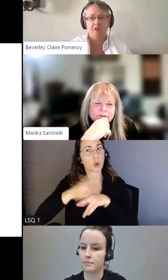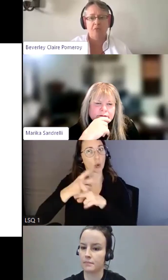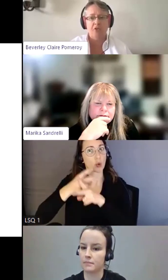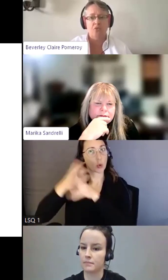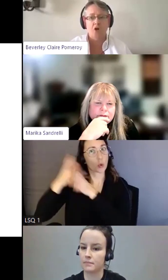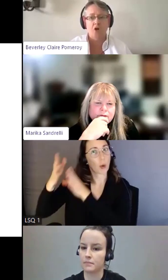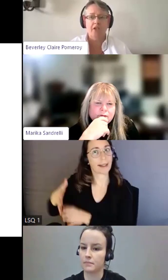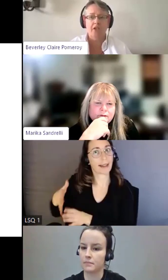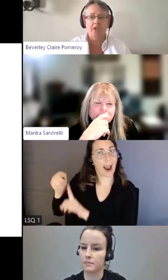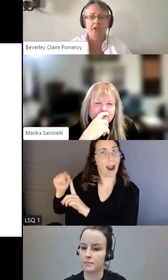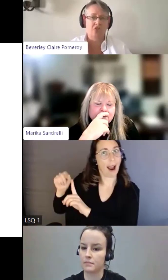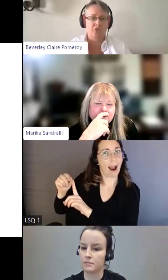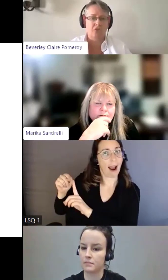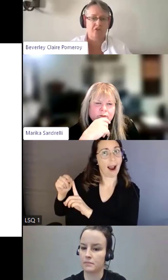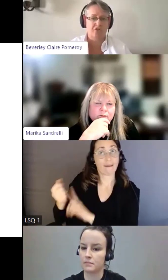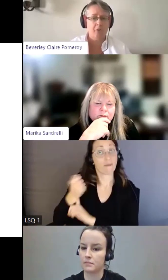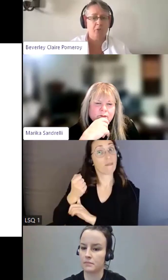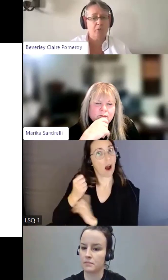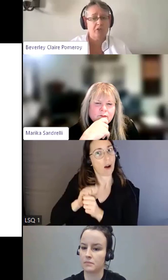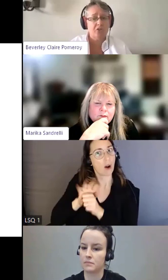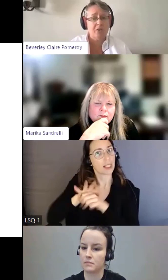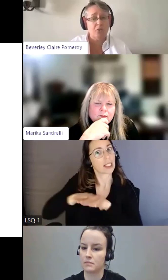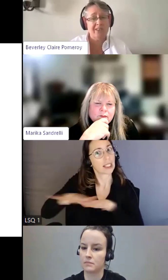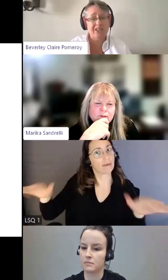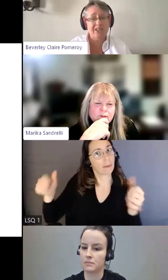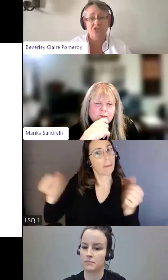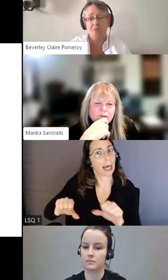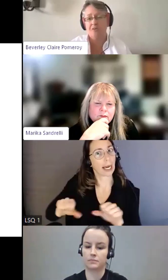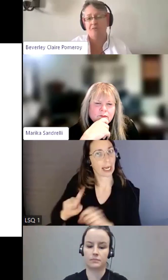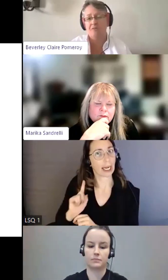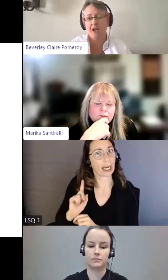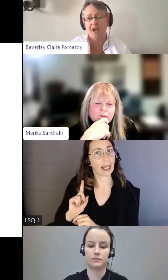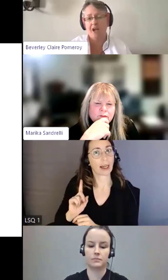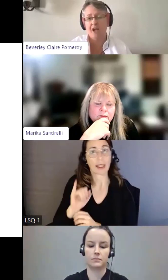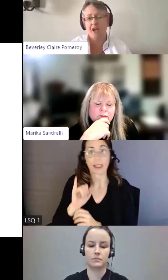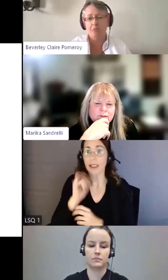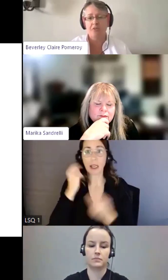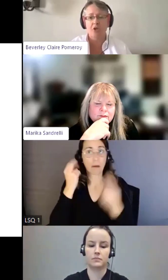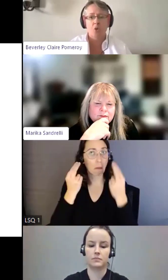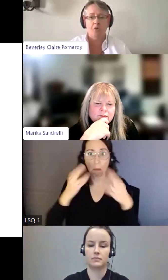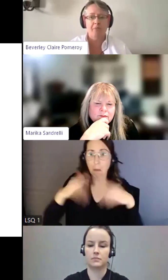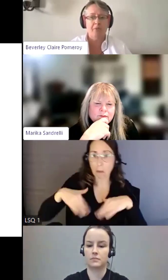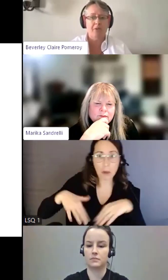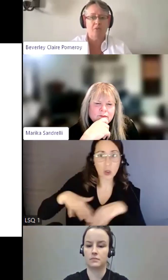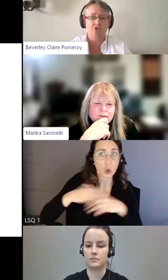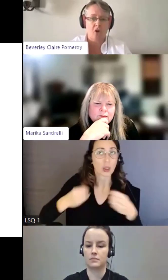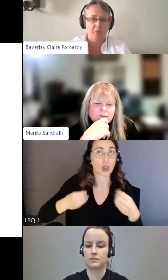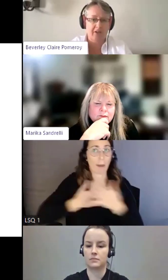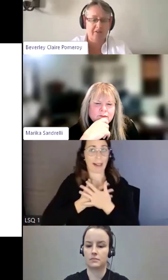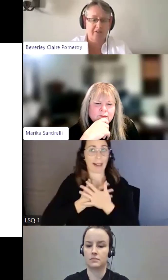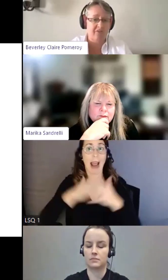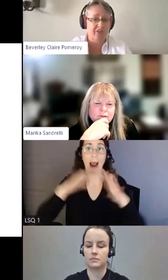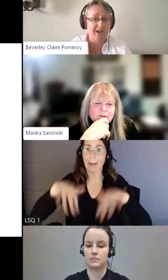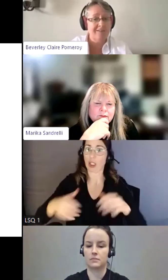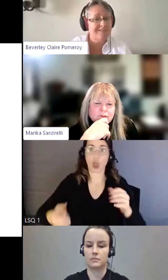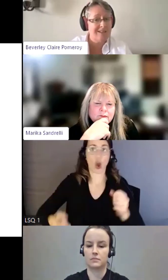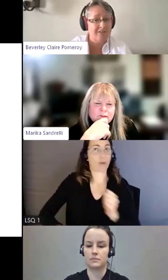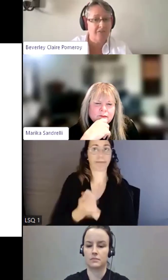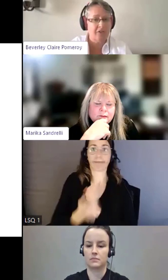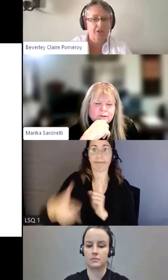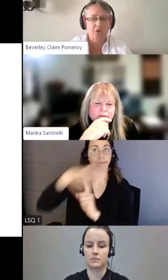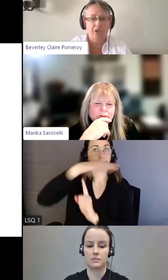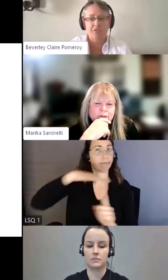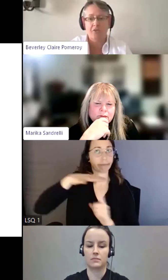Si on ne se penche pas sur ces traumatismes, on risque de créer des environnements ou des relations où les gens vont se sentir encore plus traumatisés.